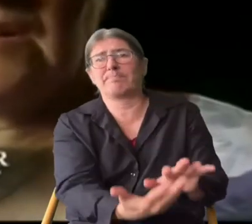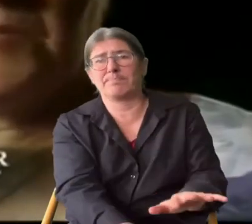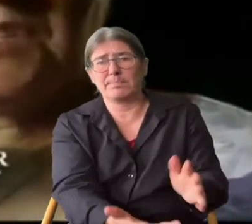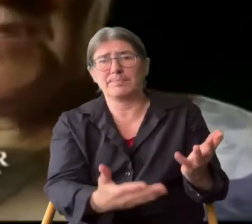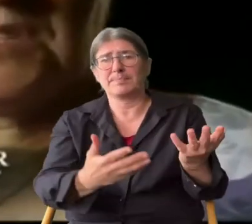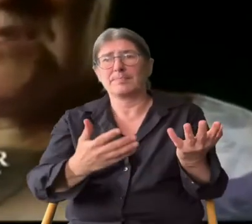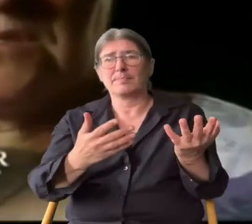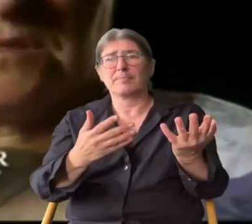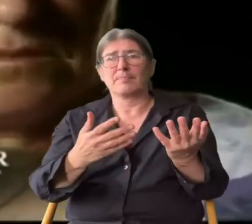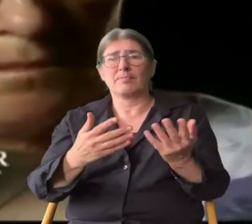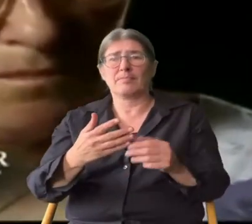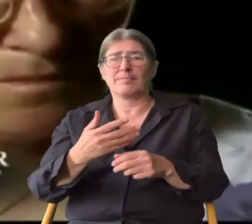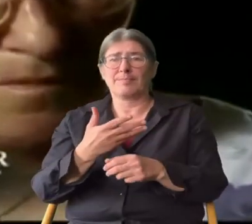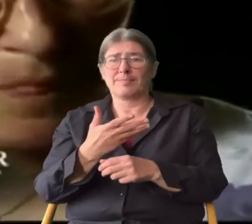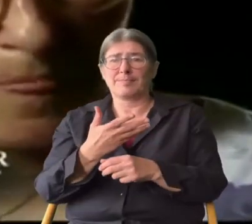Und das war eben etwas,